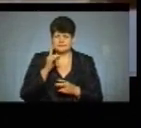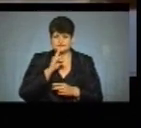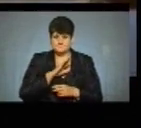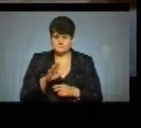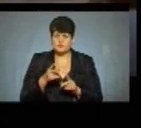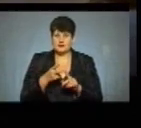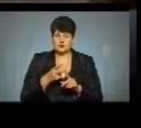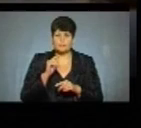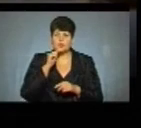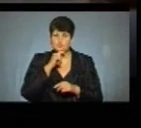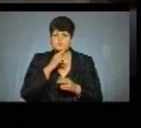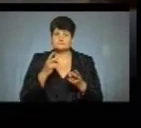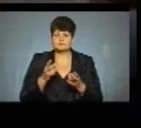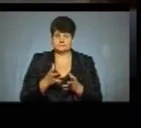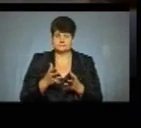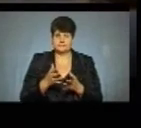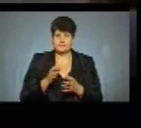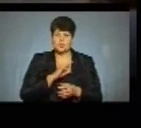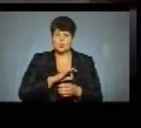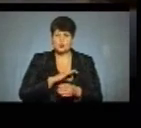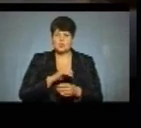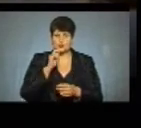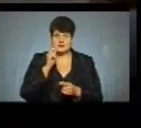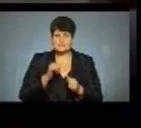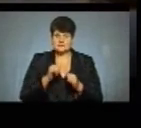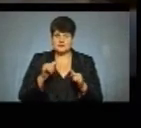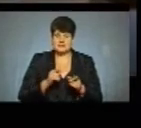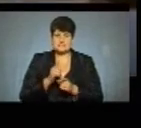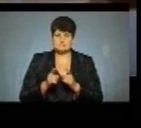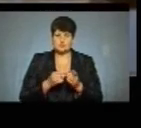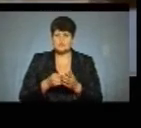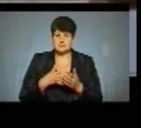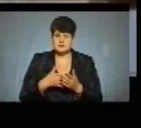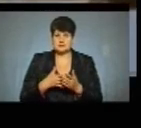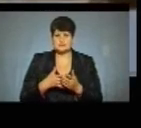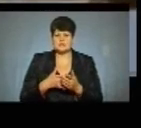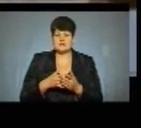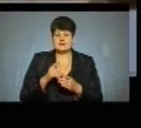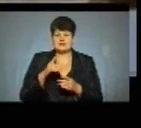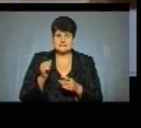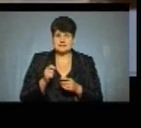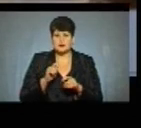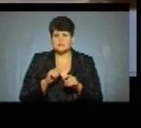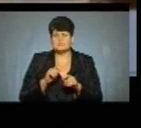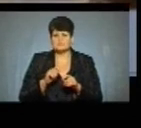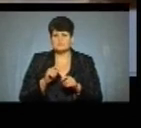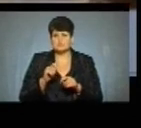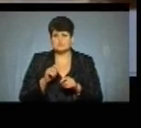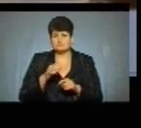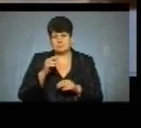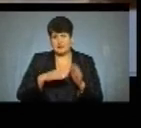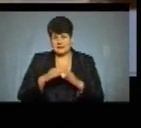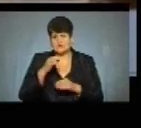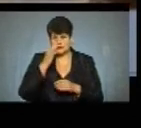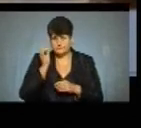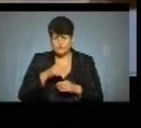– економічна доцільність. Доходи українців зростають, змінюються ціни. І як за теоретичними дослідженнями, так і за практичним досвідом,